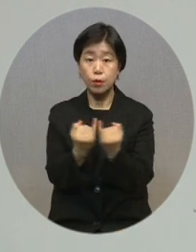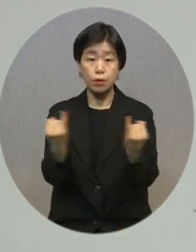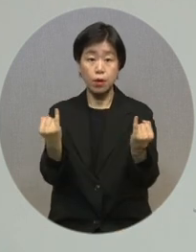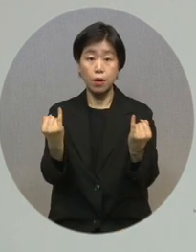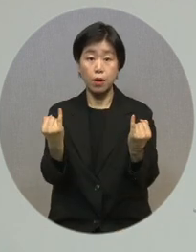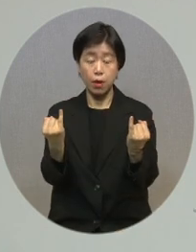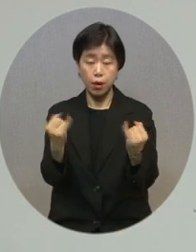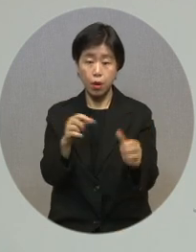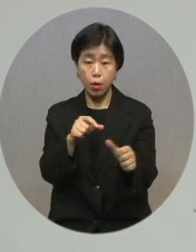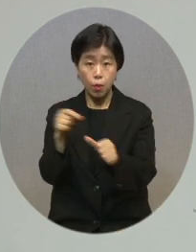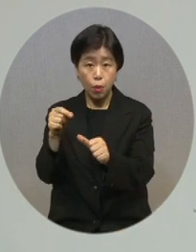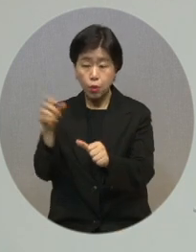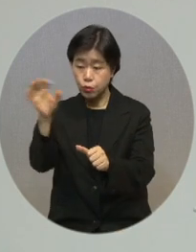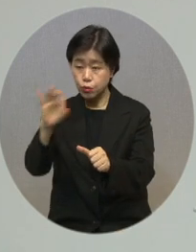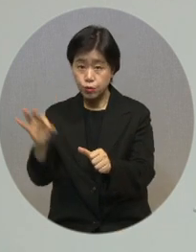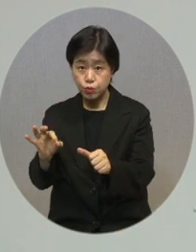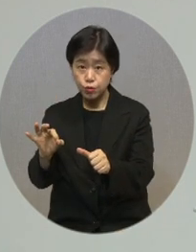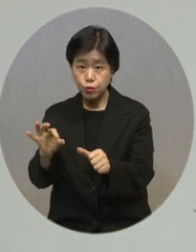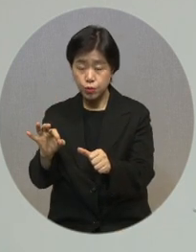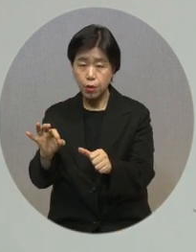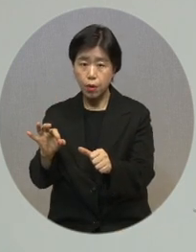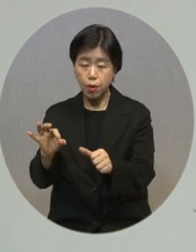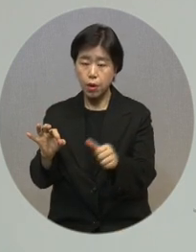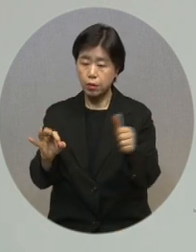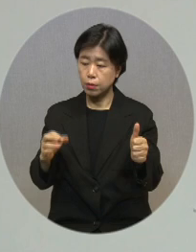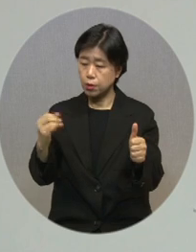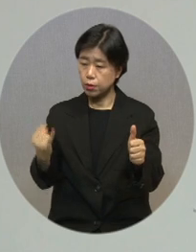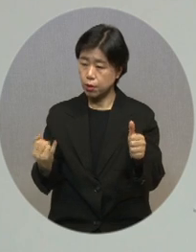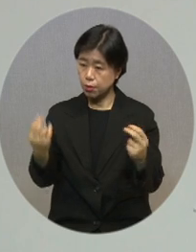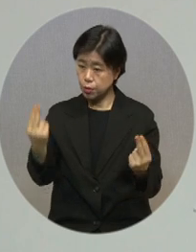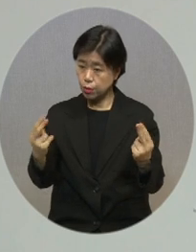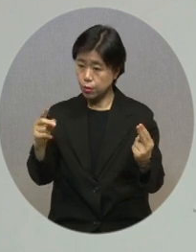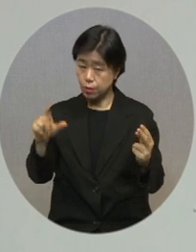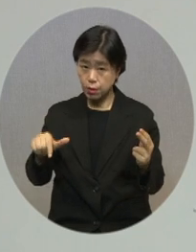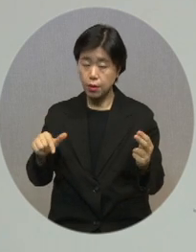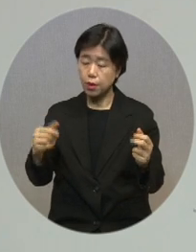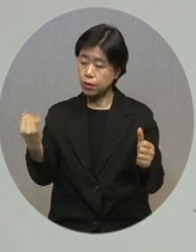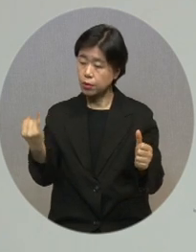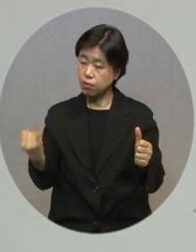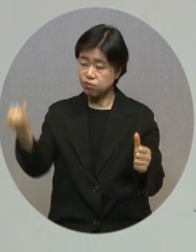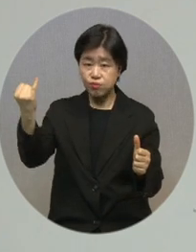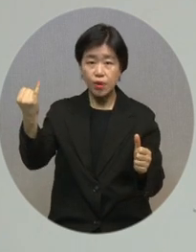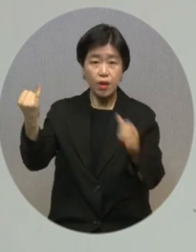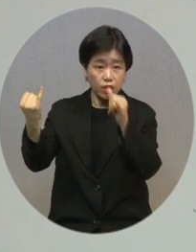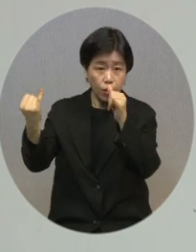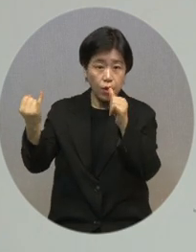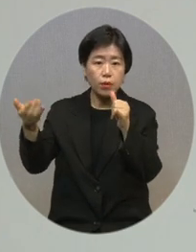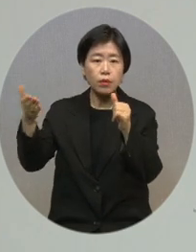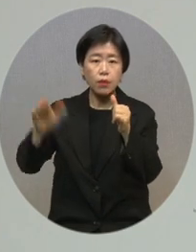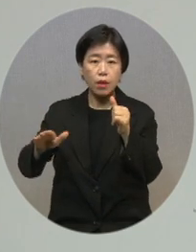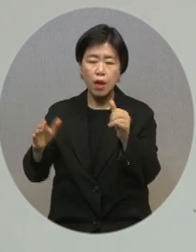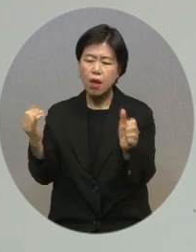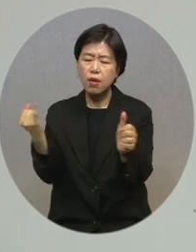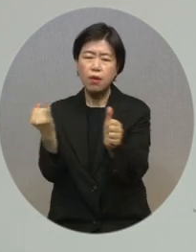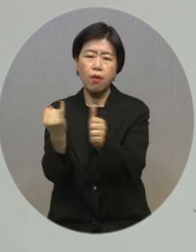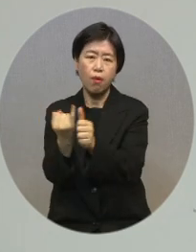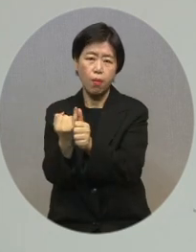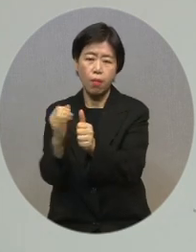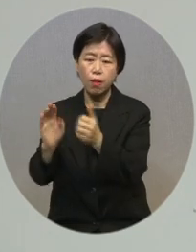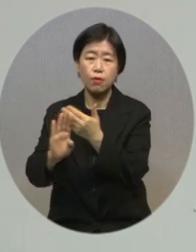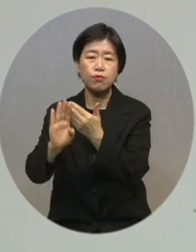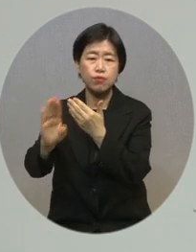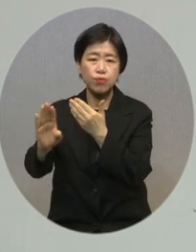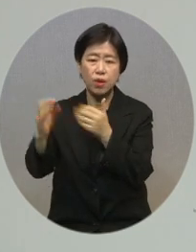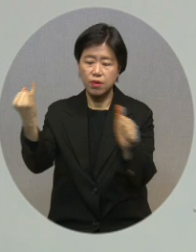고용률이 남성 고용률보다 조금 더 높습니다, 사실은. 그렇게 하다가 그 결혼하고 출산 육아 문제 때문에 특히